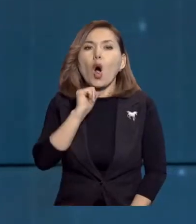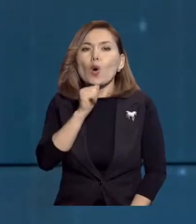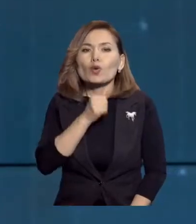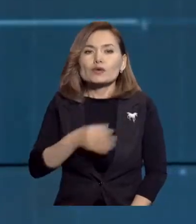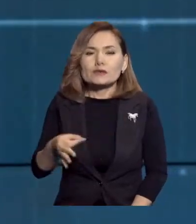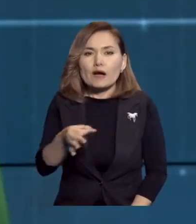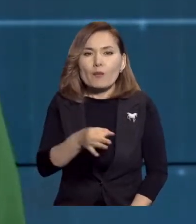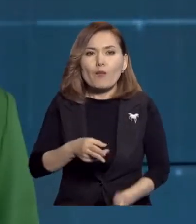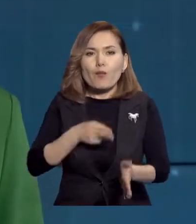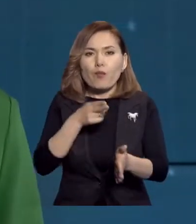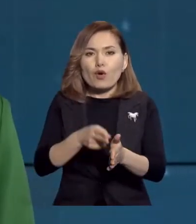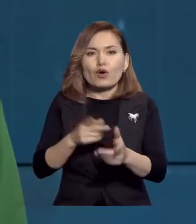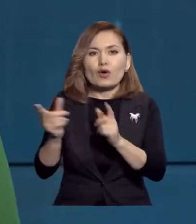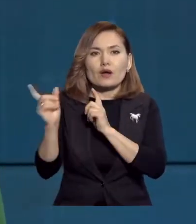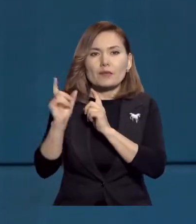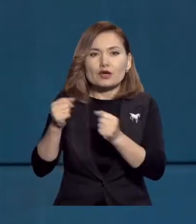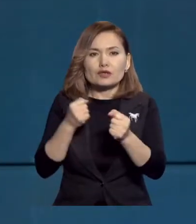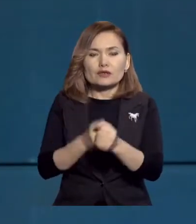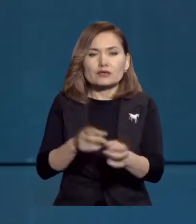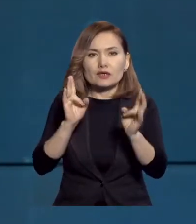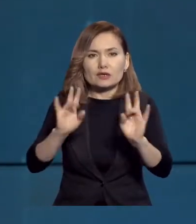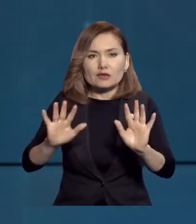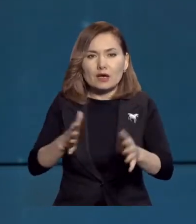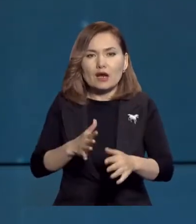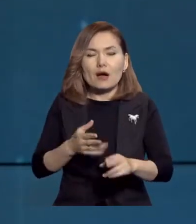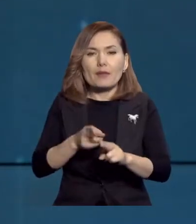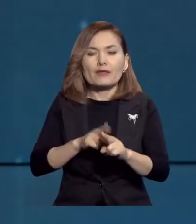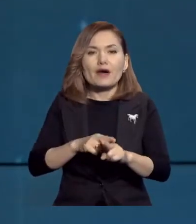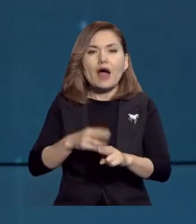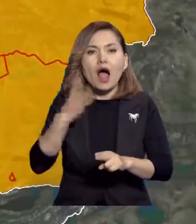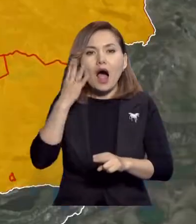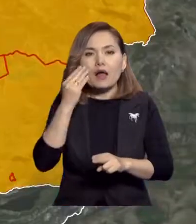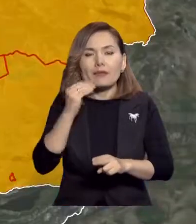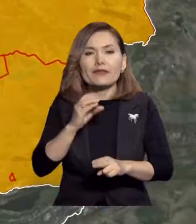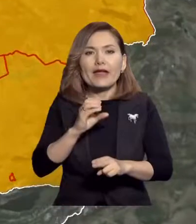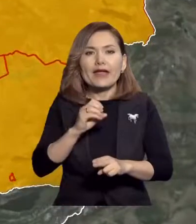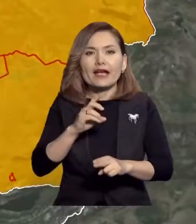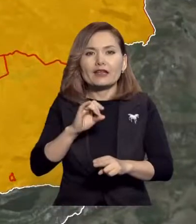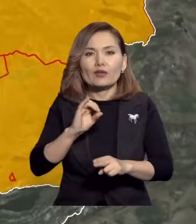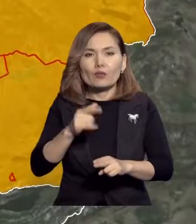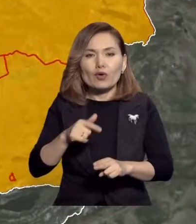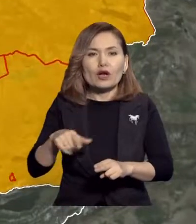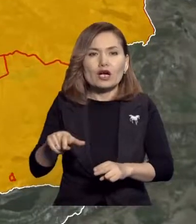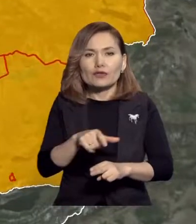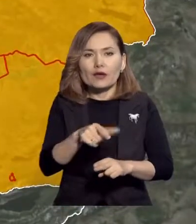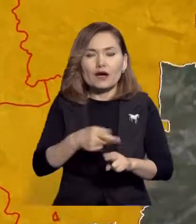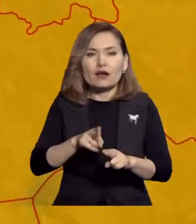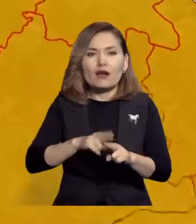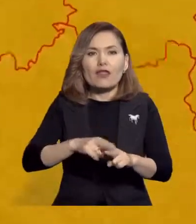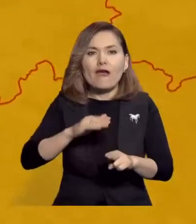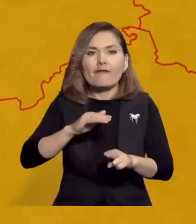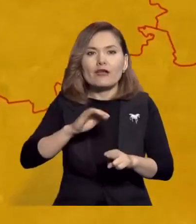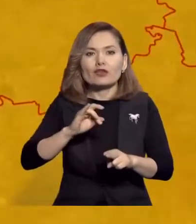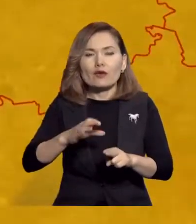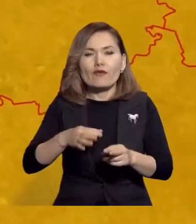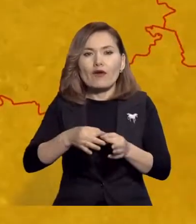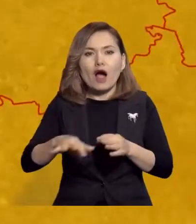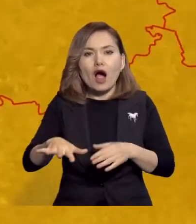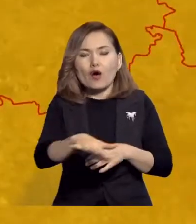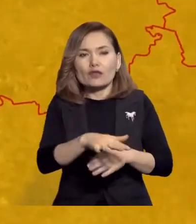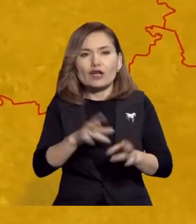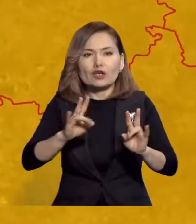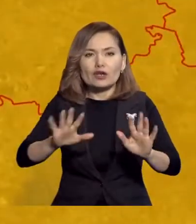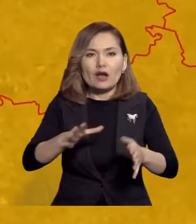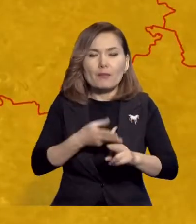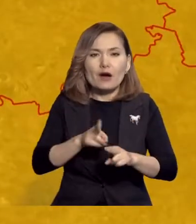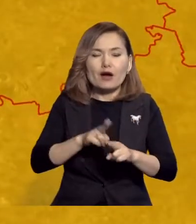Жалғастырайық. Қостанай облысында пойыз жүк көлігімен соқтығысты. Оқиға Алматы-Екатеринбург тас жолының бойында Федоров ауданы аумағында болған.